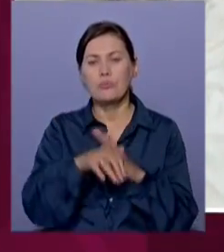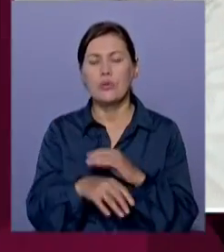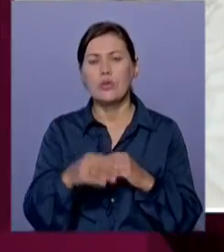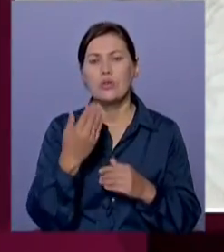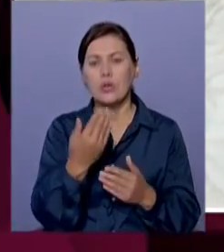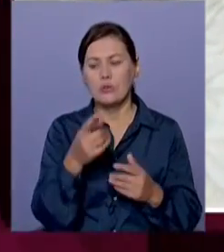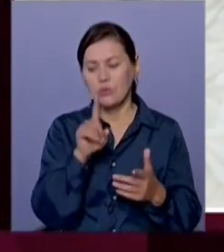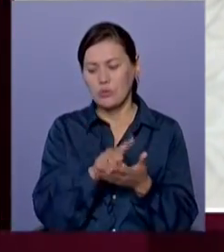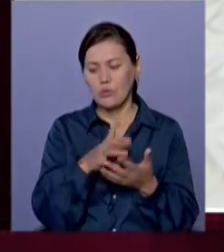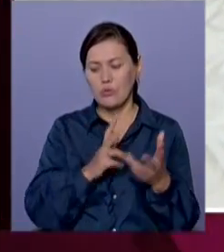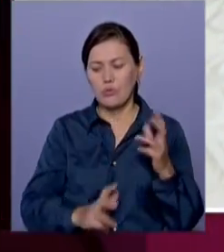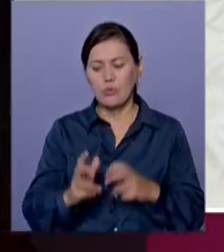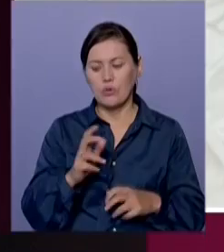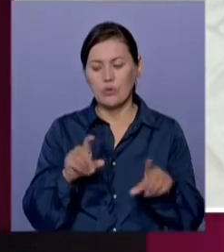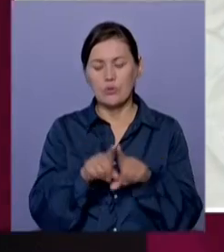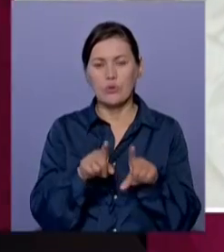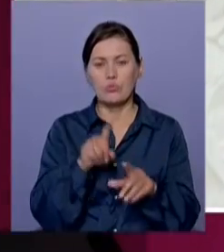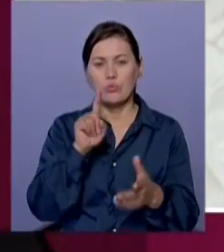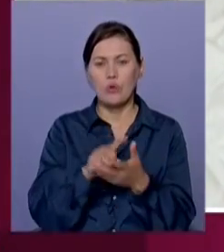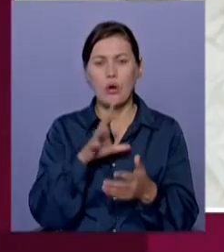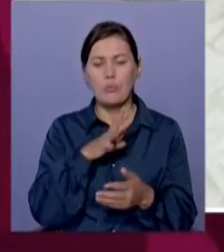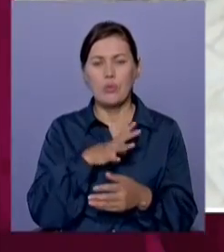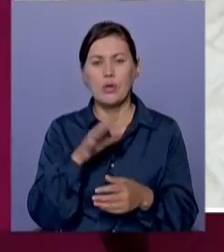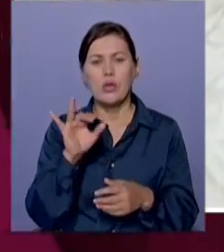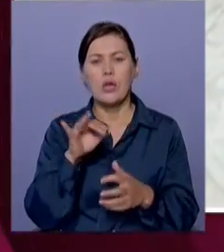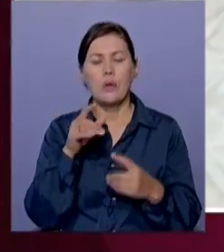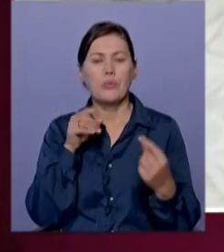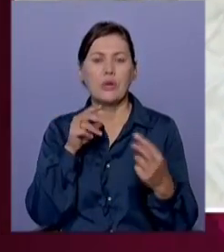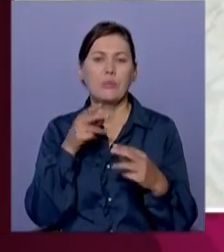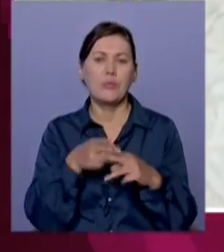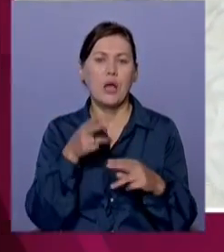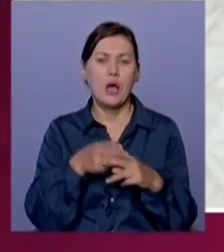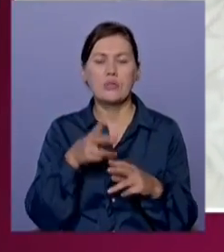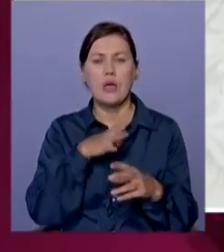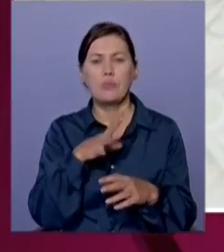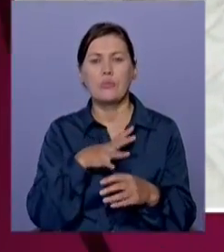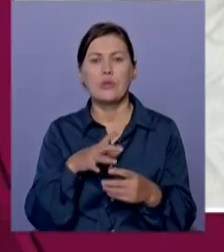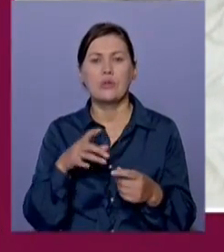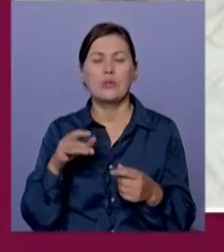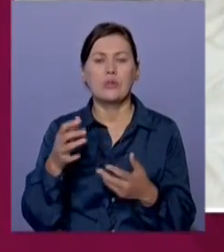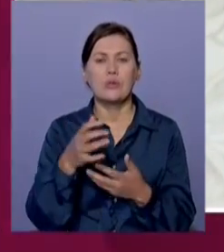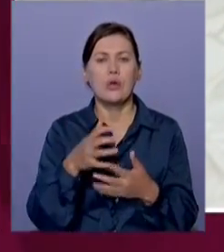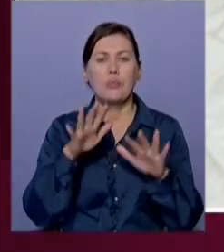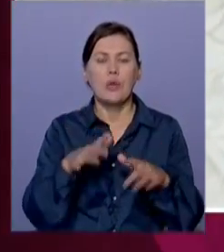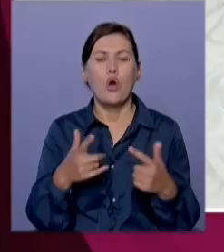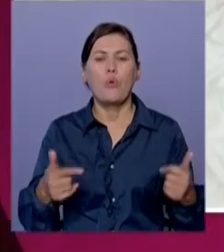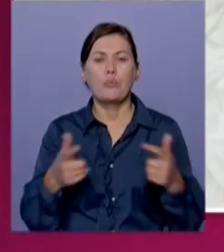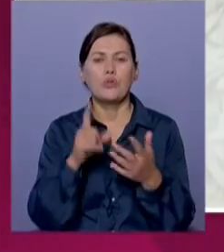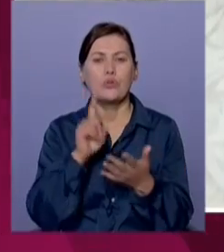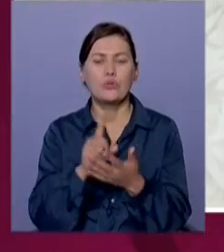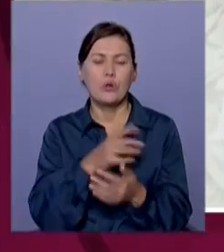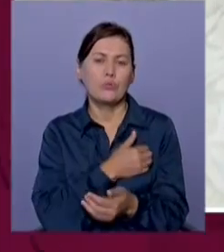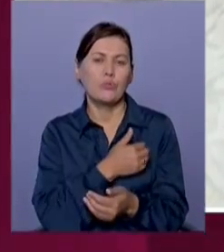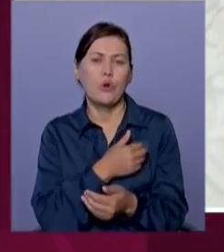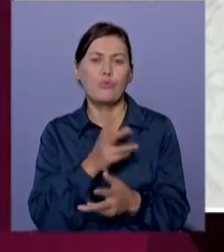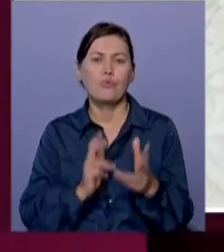где находится университет, не должно быть действительно никаких преград, не должно быть никаких заборов. Местное сообщество, оно должно заходить